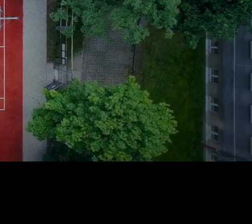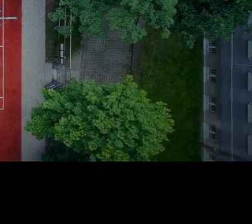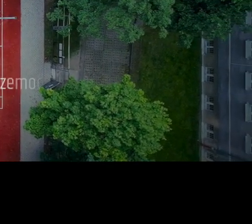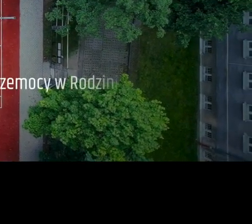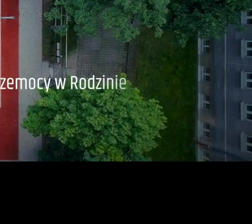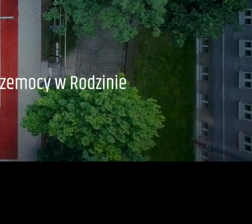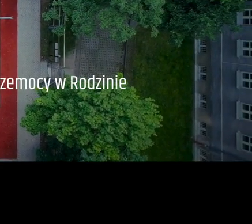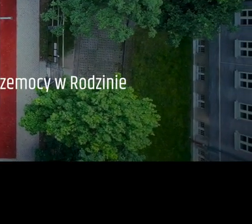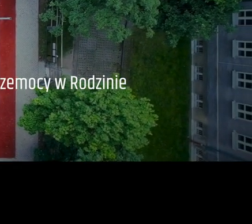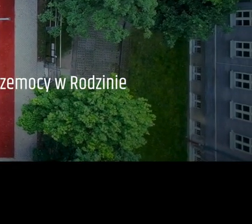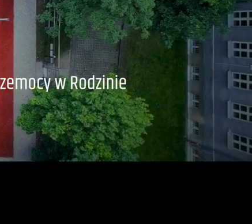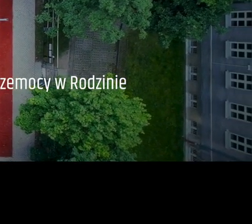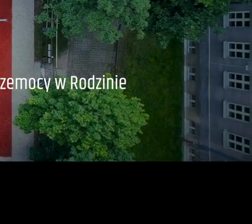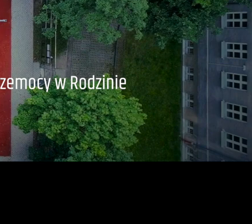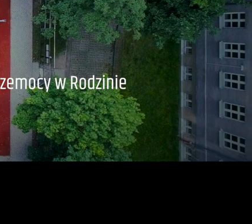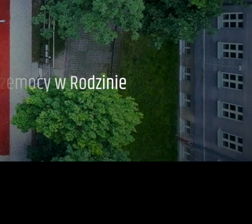Naucz